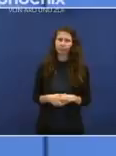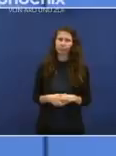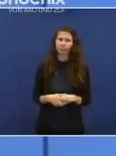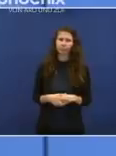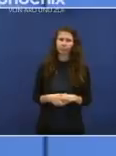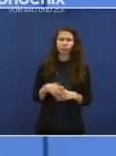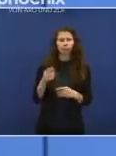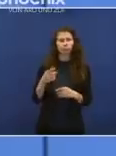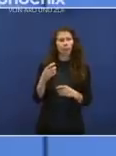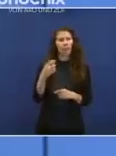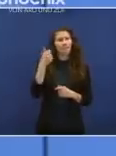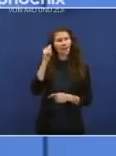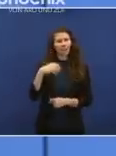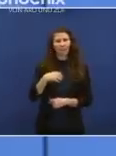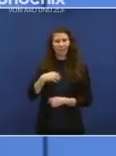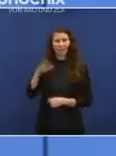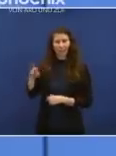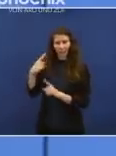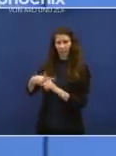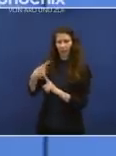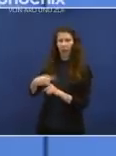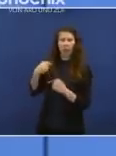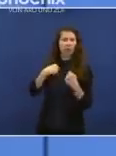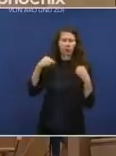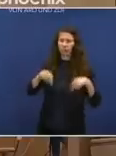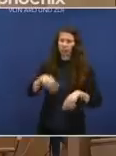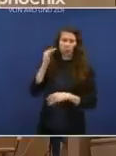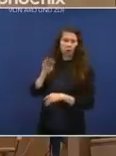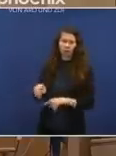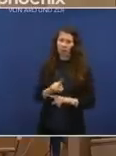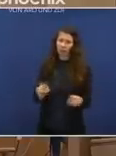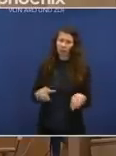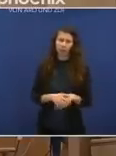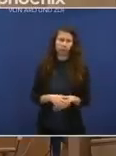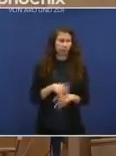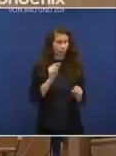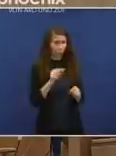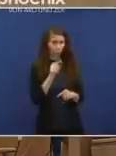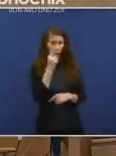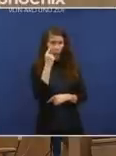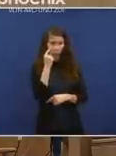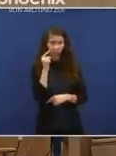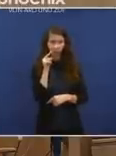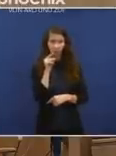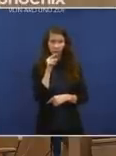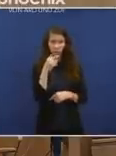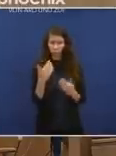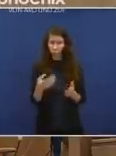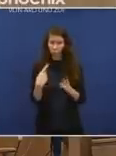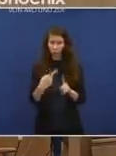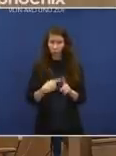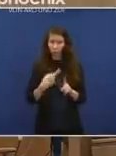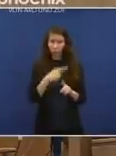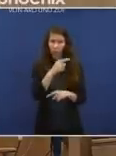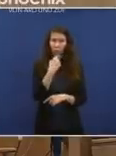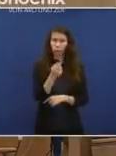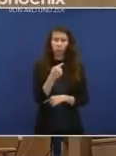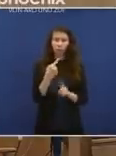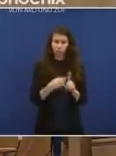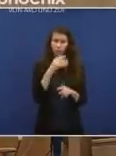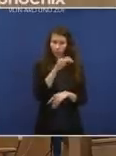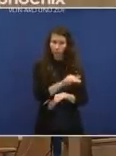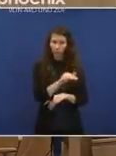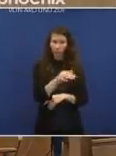Zahlen des Berliner Senats werde ich jetzt hier nicht kommentieren. Zusatz? Also Ihnen ist im Moment anhand dieser Zahlen, Sie sagen, Sie haben die, ist Ihnen